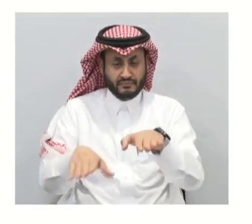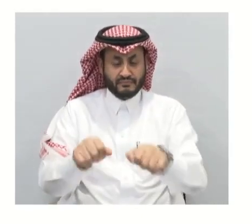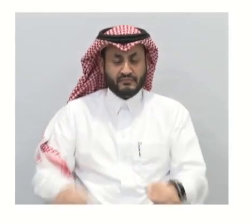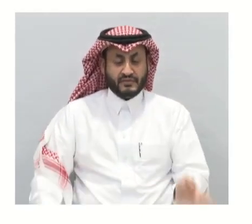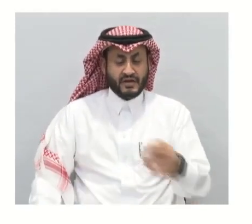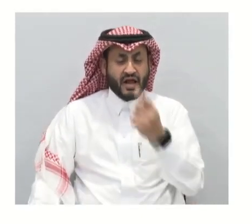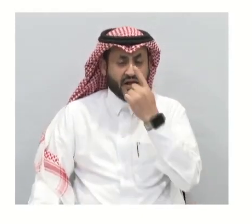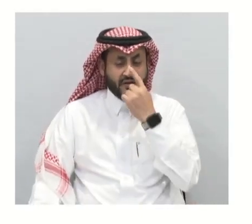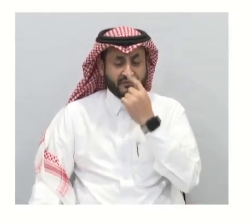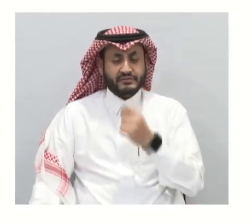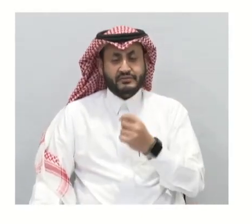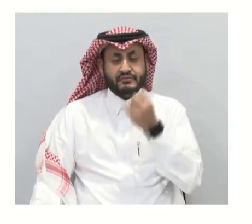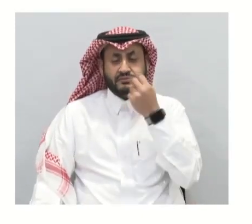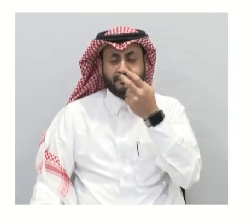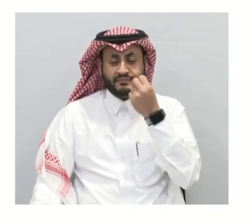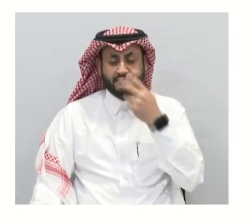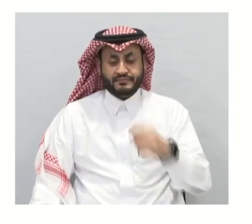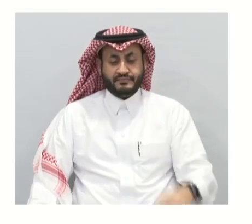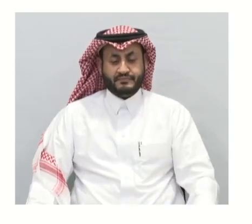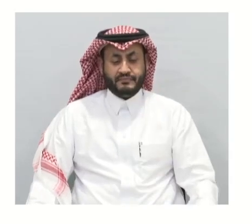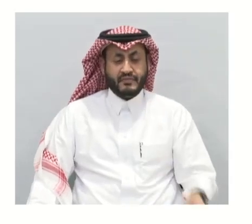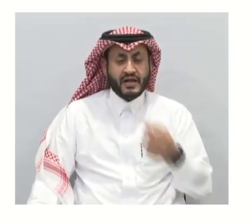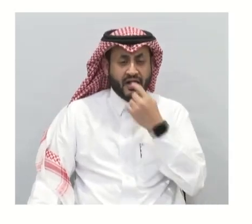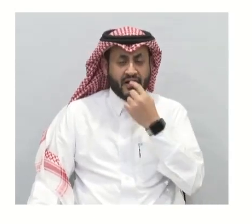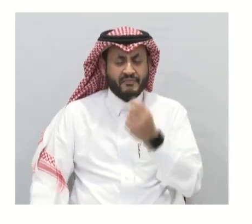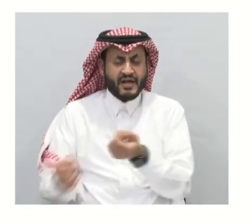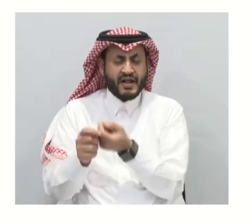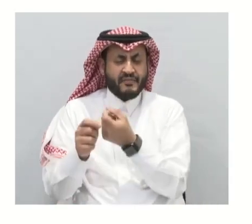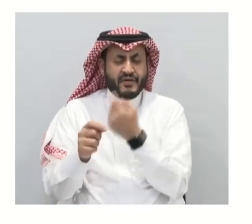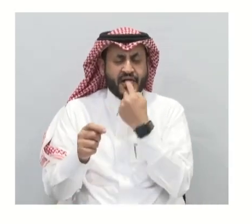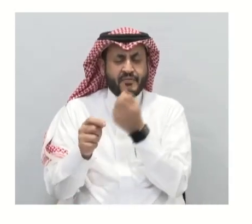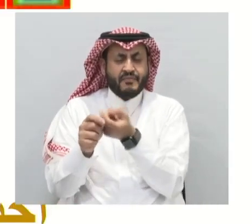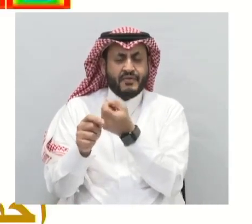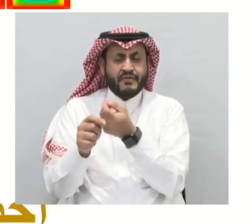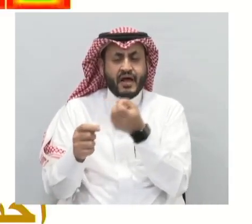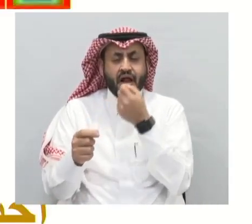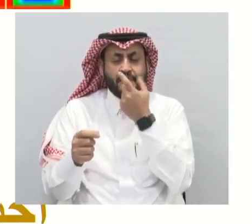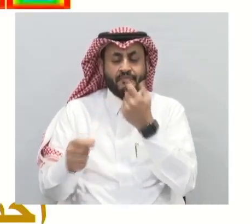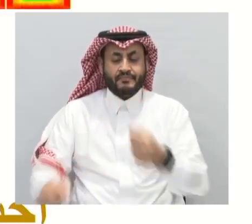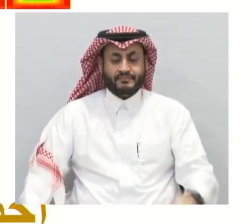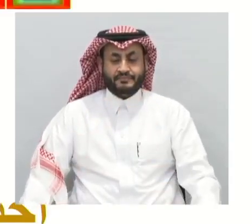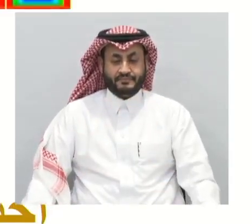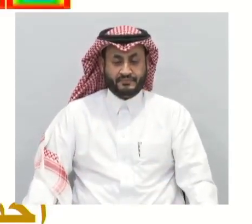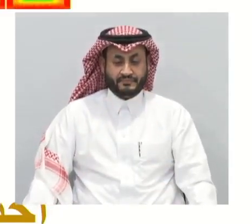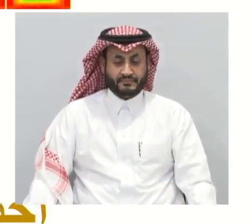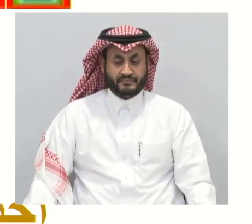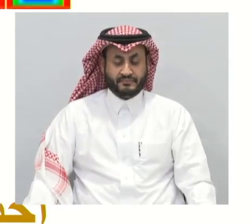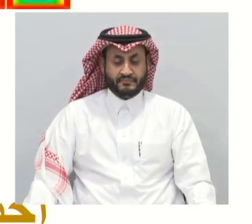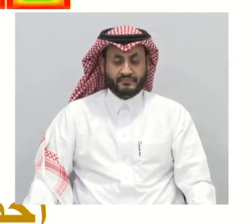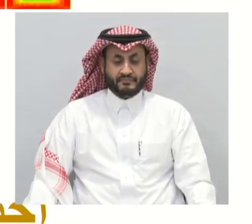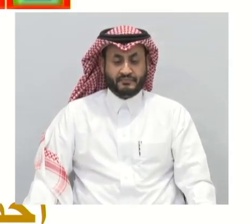الان فهناك المستقبلات الشميه ام الفم فهناك براعم الذوقيه طلاب